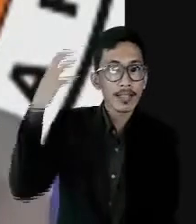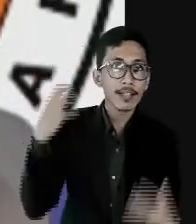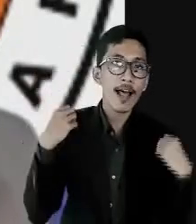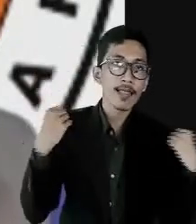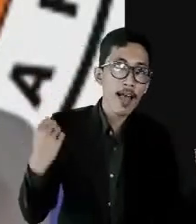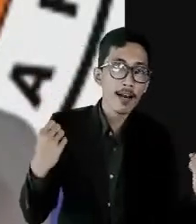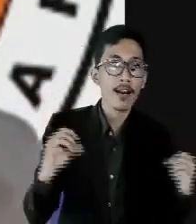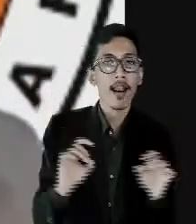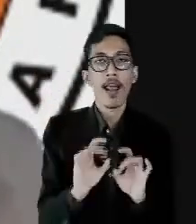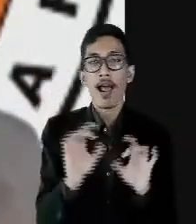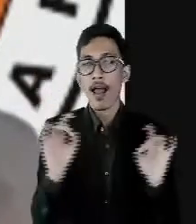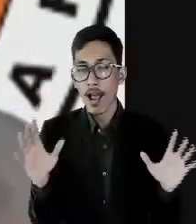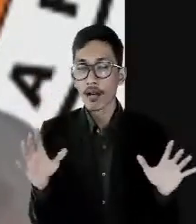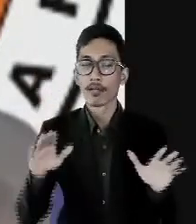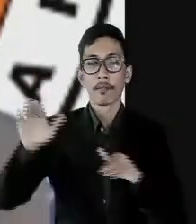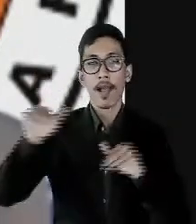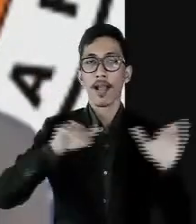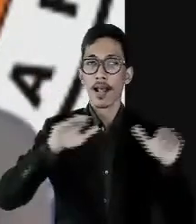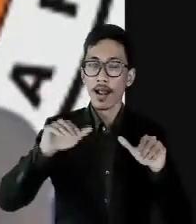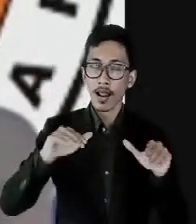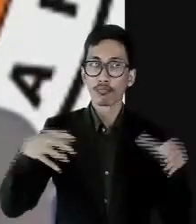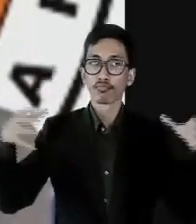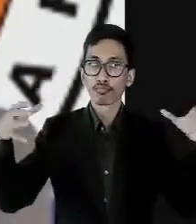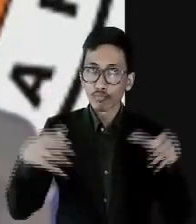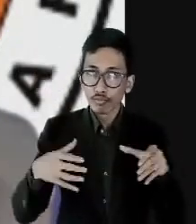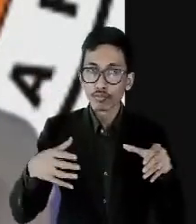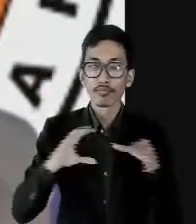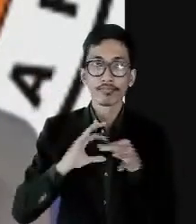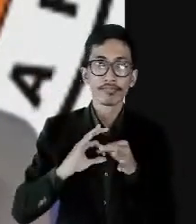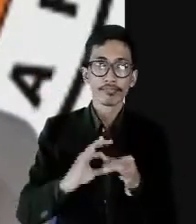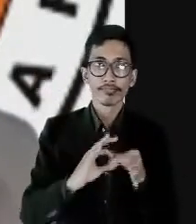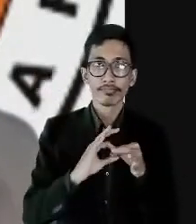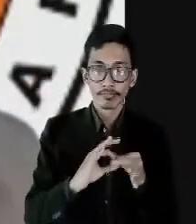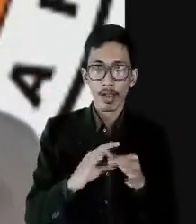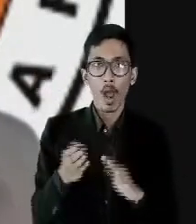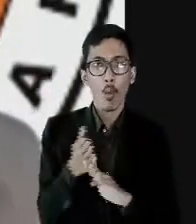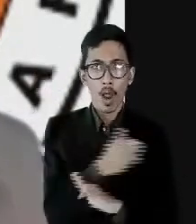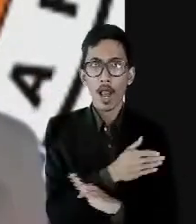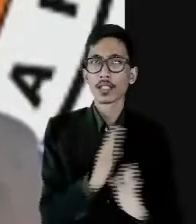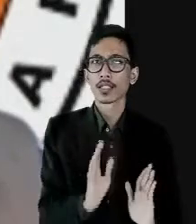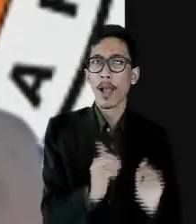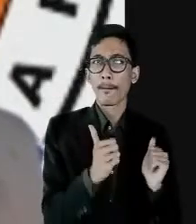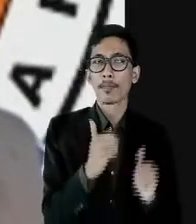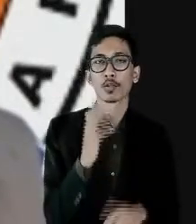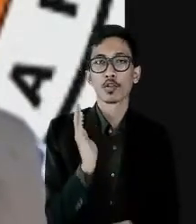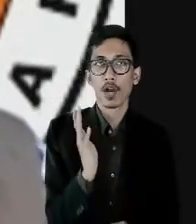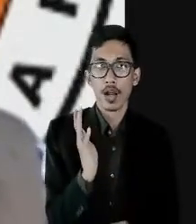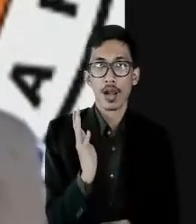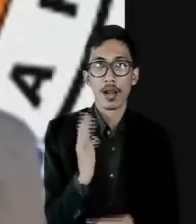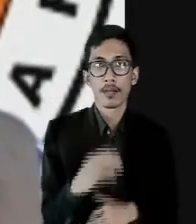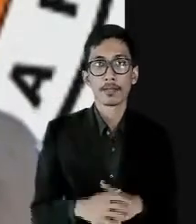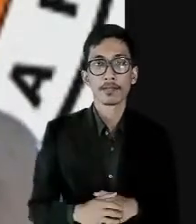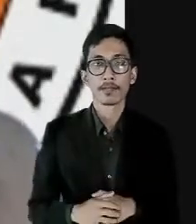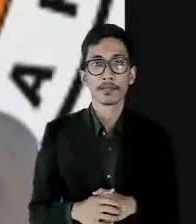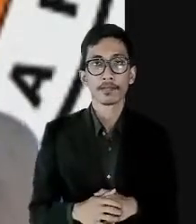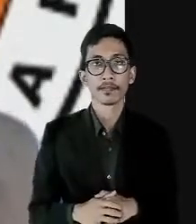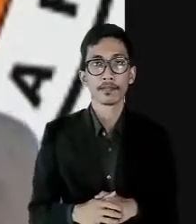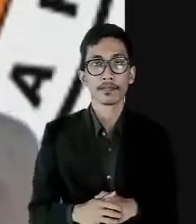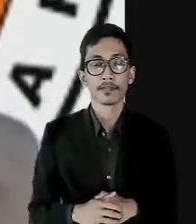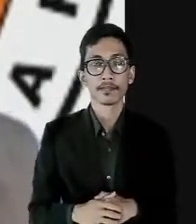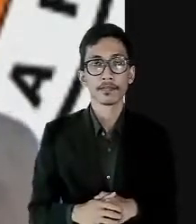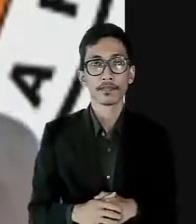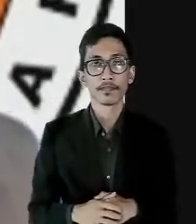dan secara kabupaten ini sudah kami lakukan persiapan-persiapan, terutama pada saat